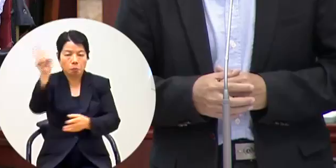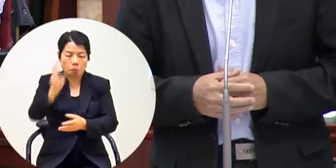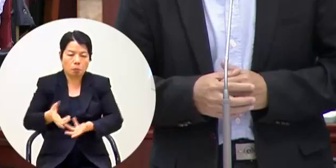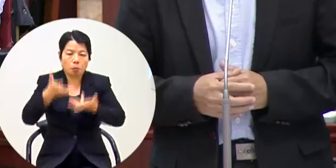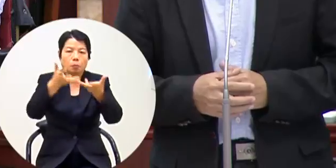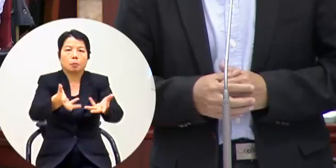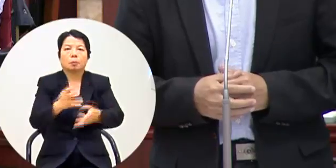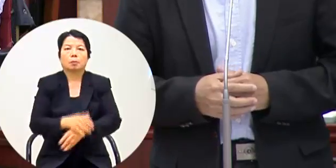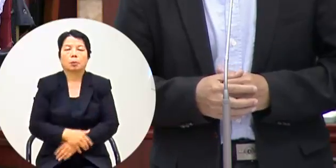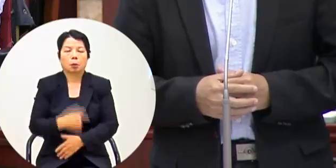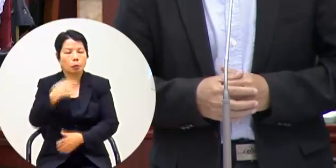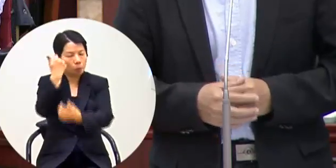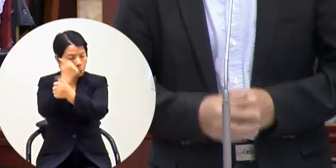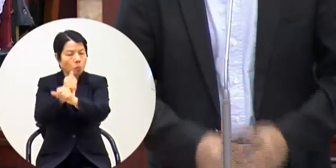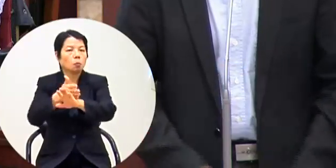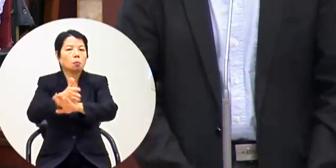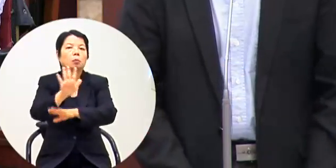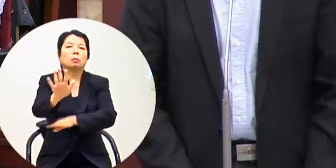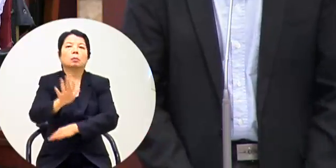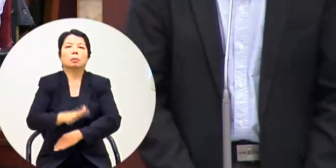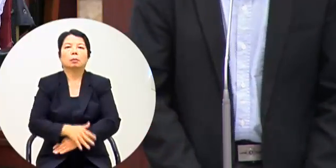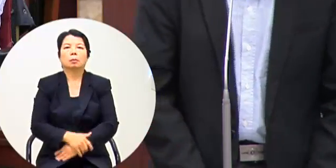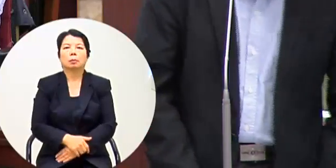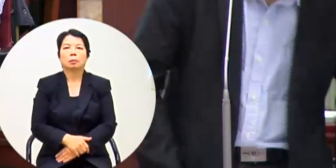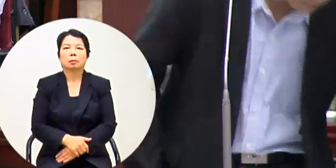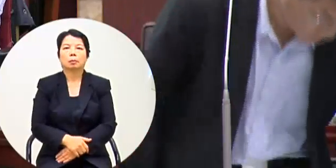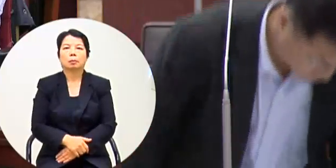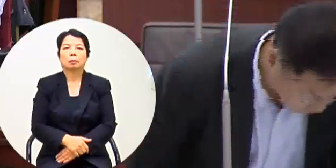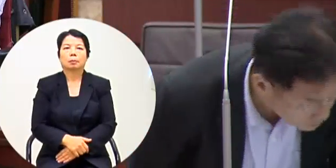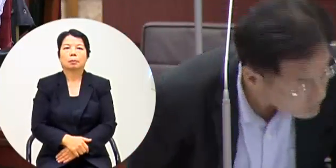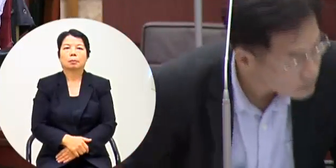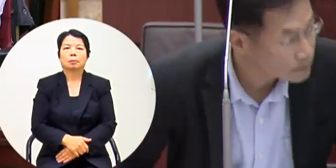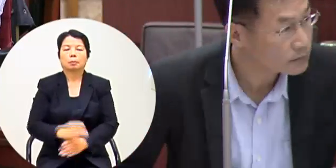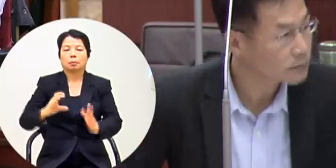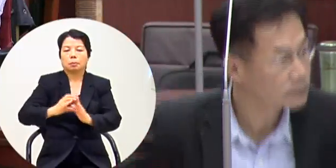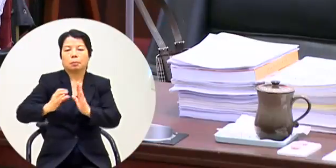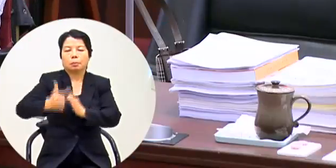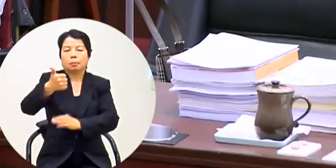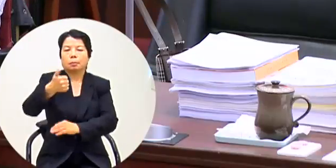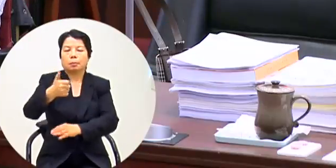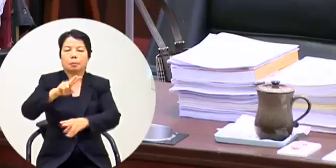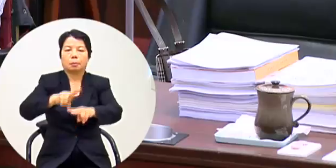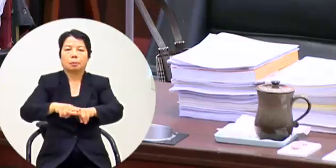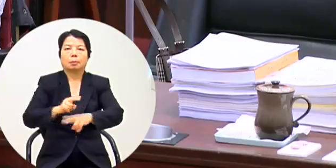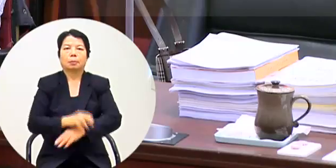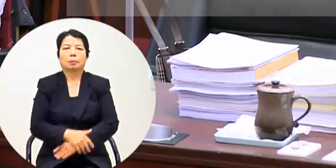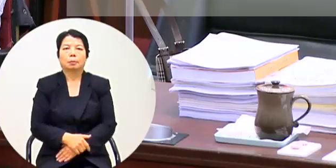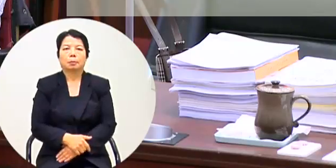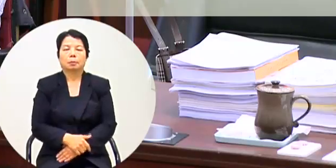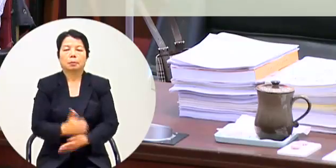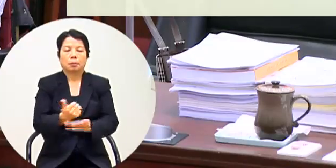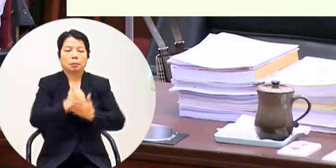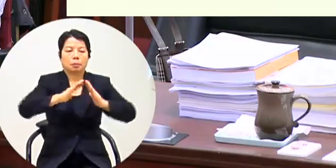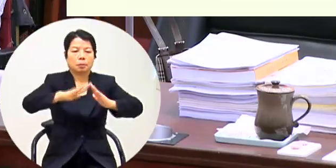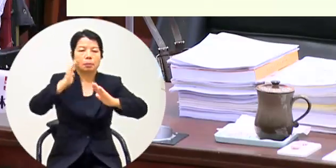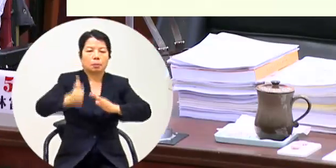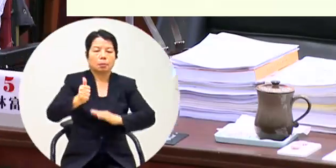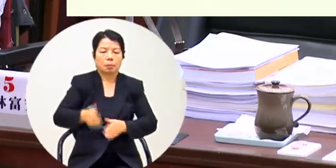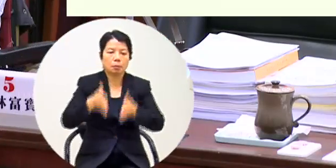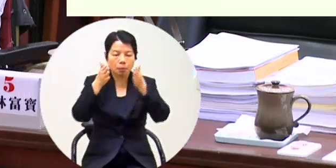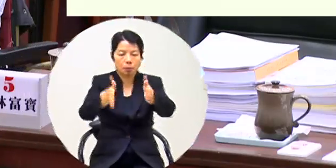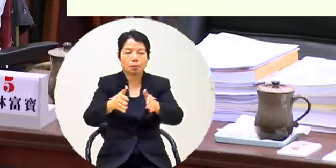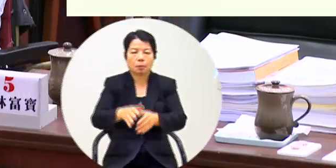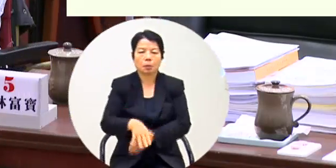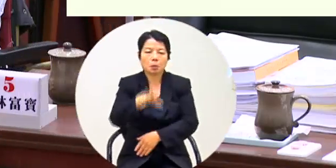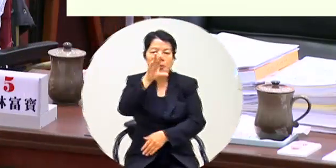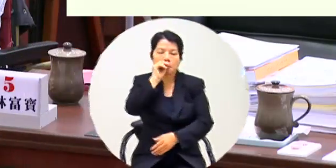问题。 是。 是， 好，局长，谢谢您，请坐哈。那我想请市长就这个空污减量的部分，可以表达一下您